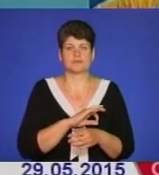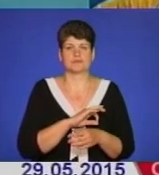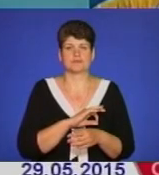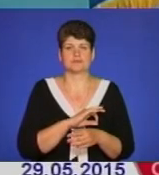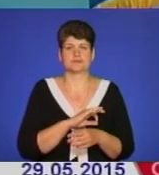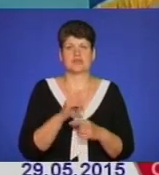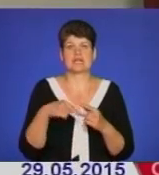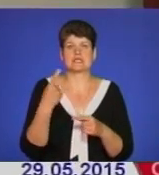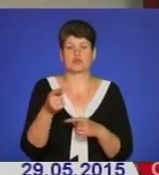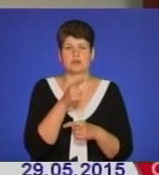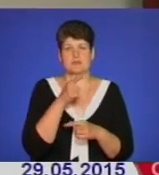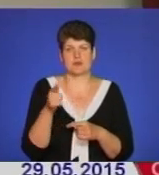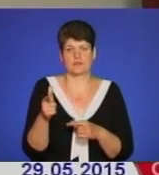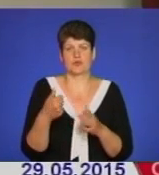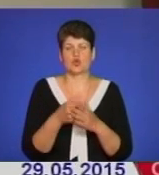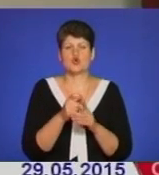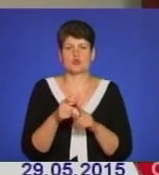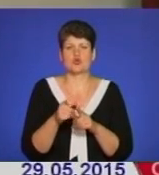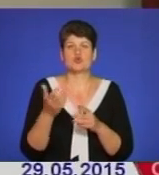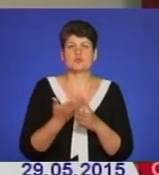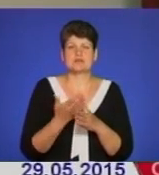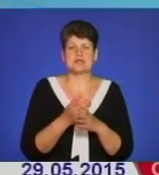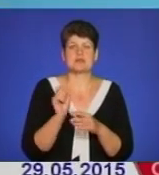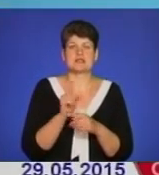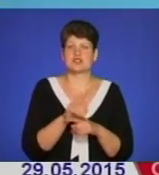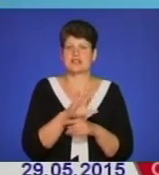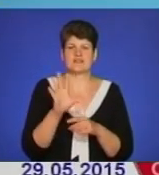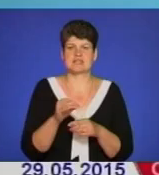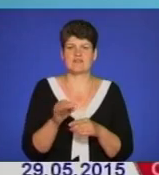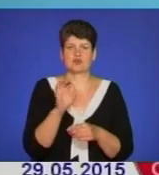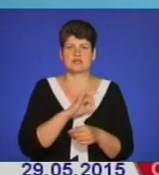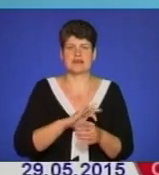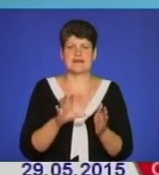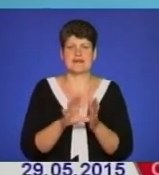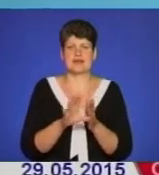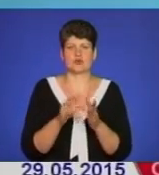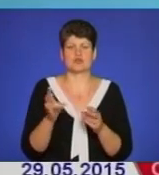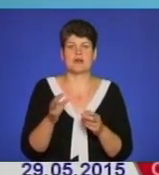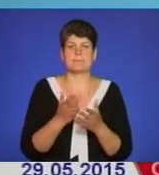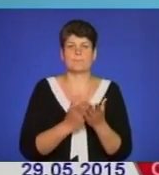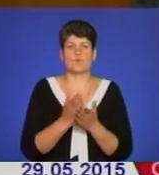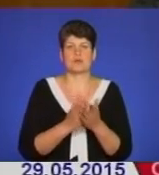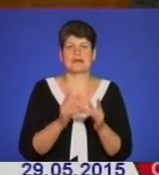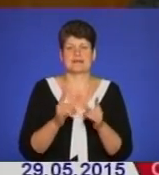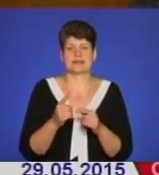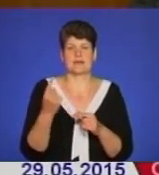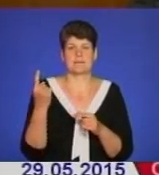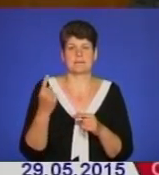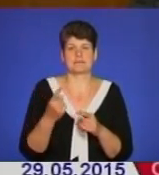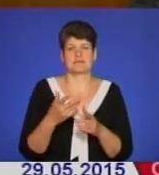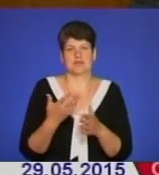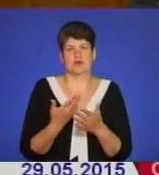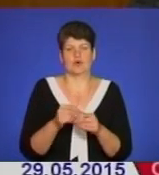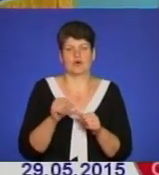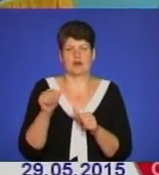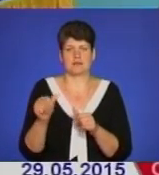в наступні періоди. До слова, субсидія призначається не на все використання енергоносіїв чи послуг, а лише на певні встановлені